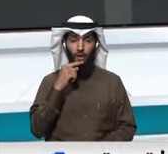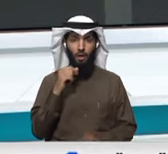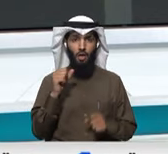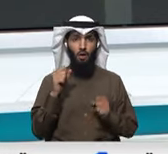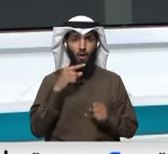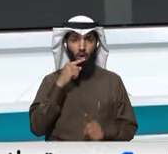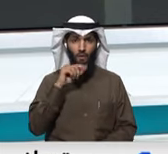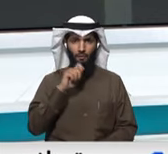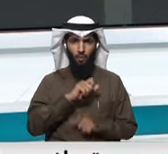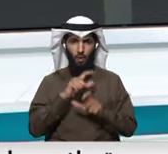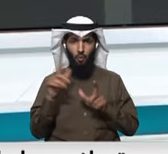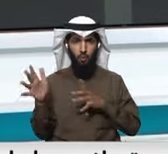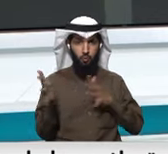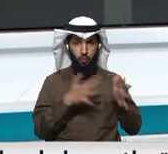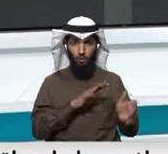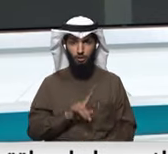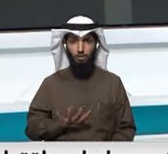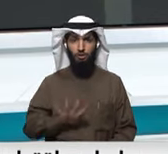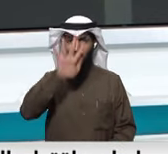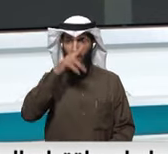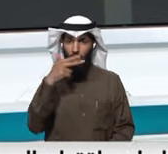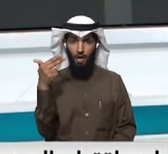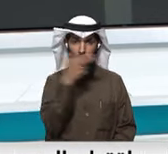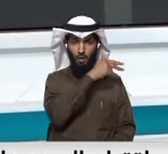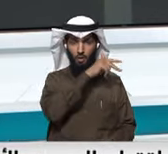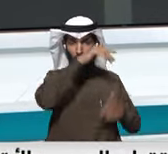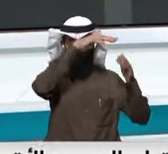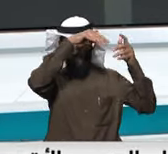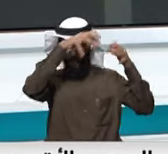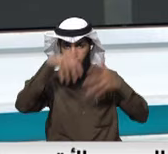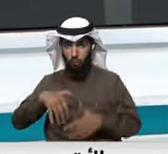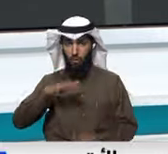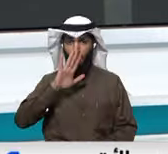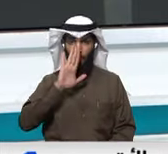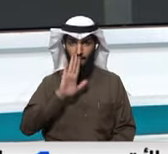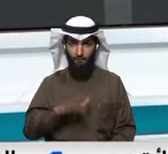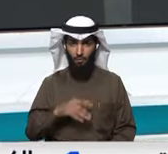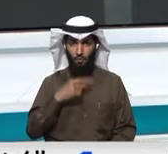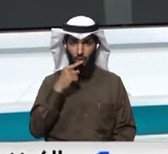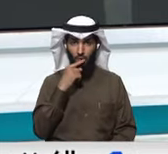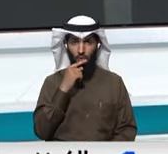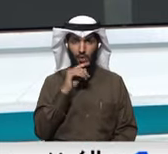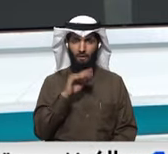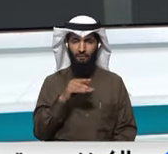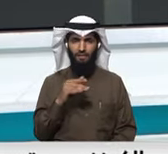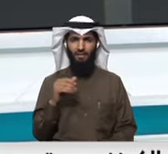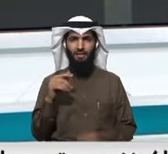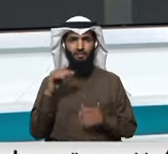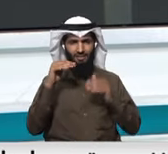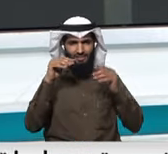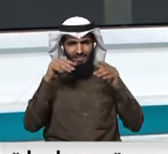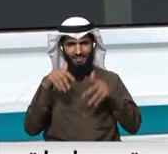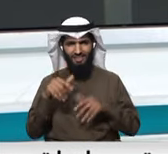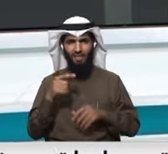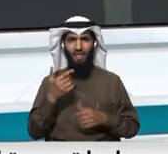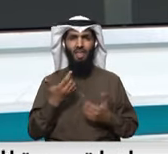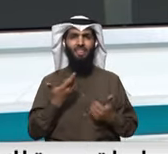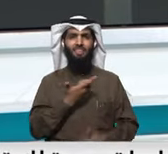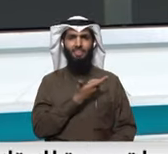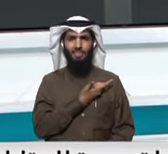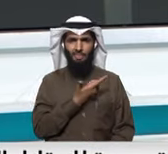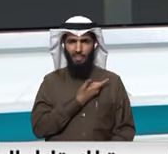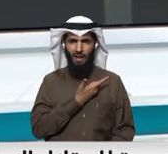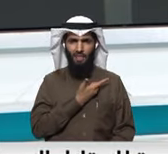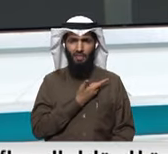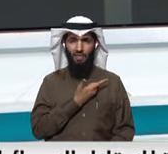مئويه هواء شمالي غربي راح يستمر ويانا نشط على فترات خلال النهار تقل سرعه خلال المساء وتتراجع اكثر في يوم الثلاثا مع سما صافيه